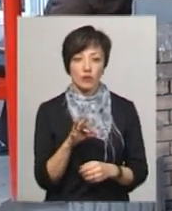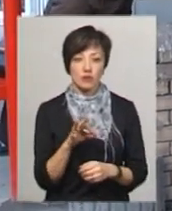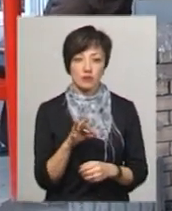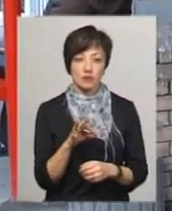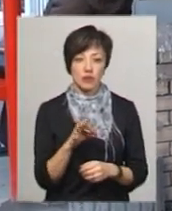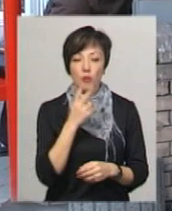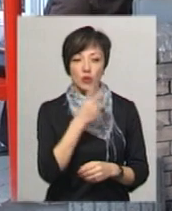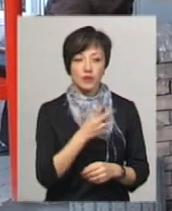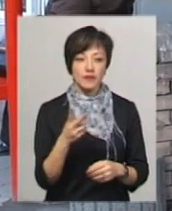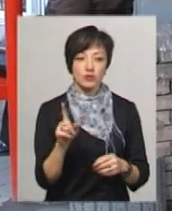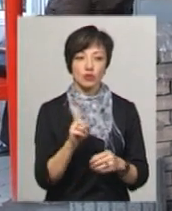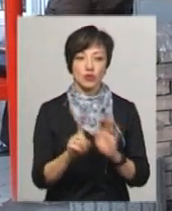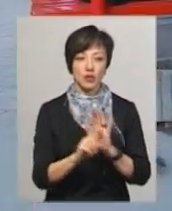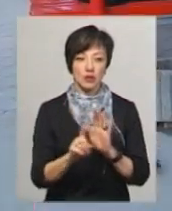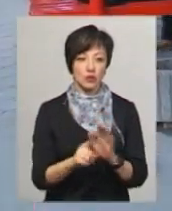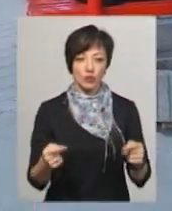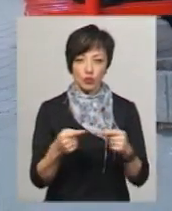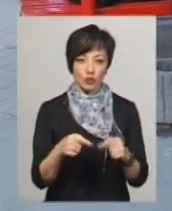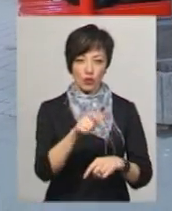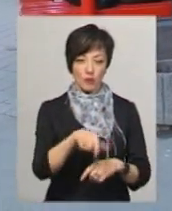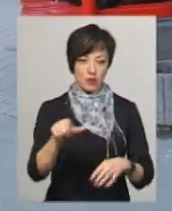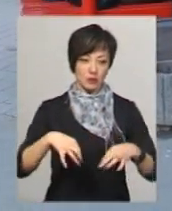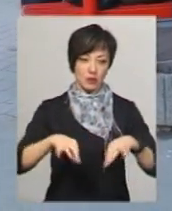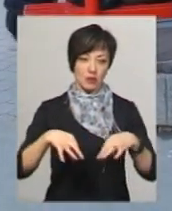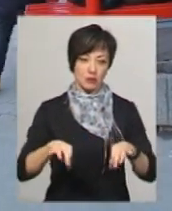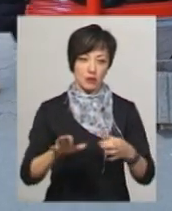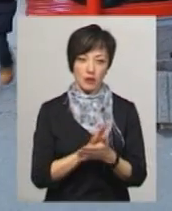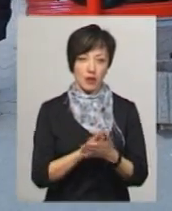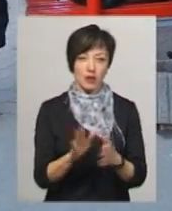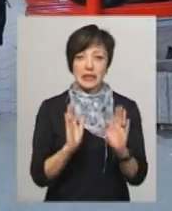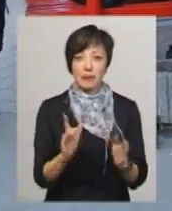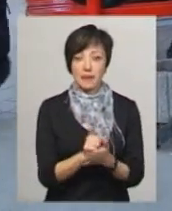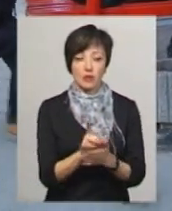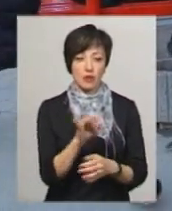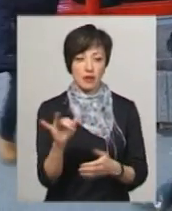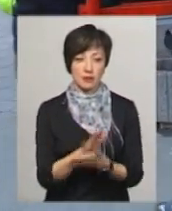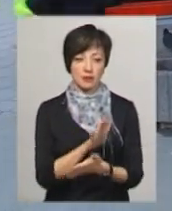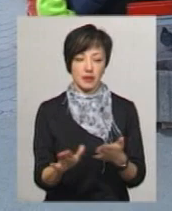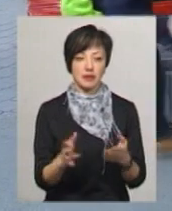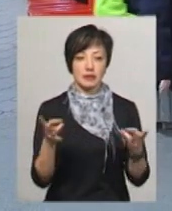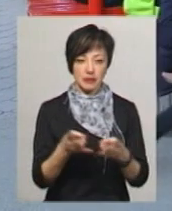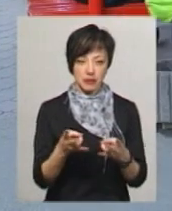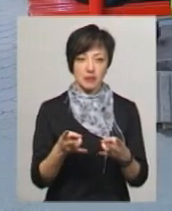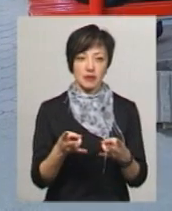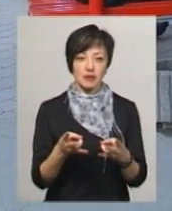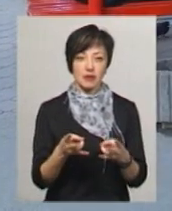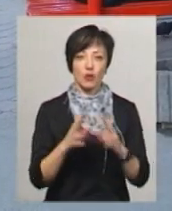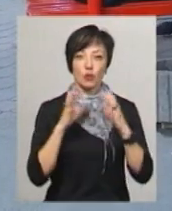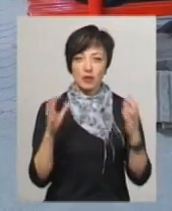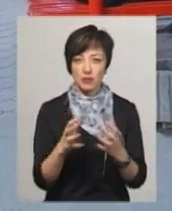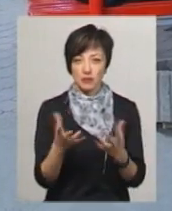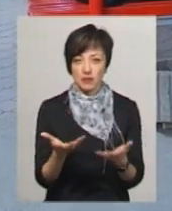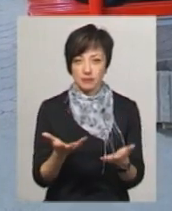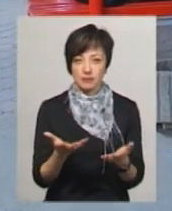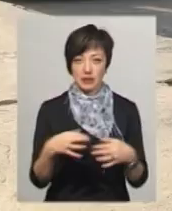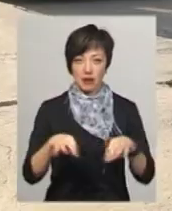Ви подивіться, що їздять таке точно в громадському транспорті. Одні пенсіонери. І його ж треба содержати теж